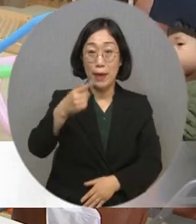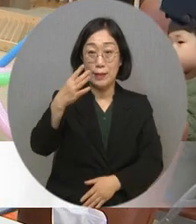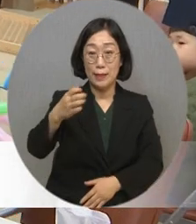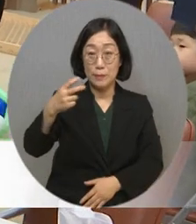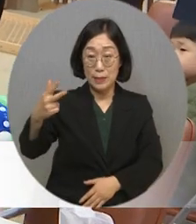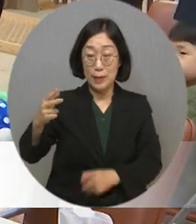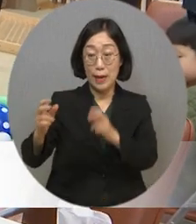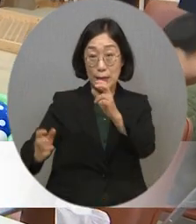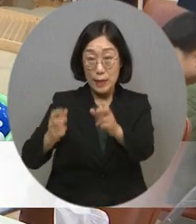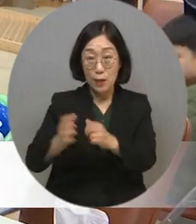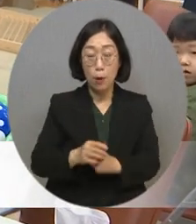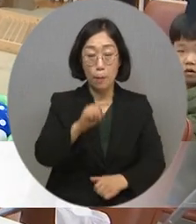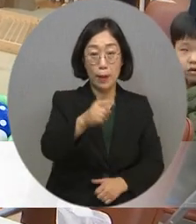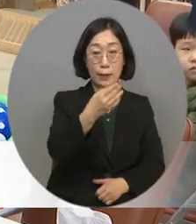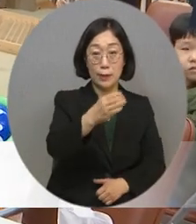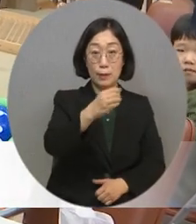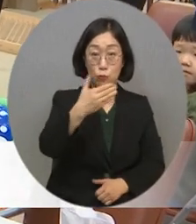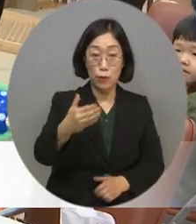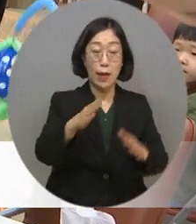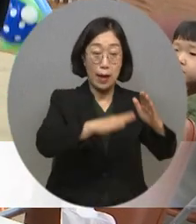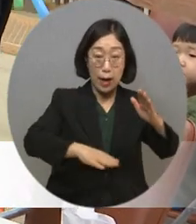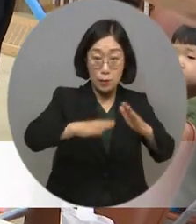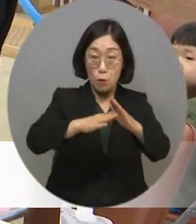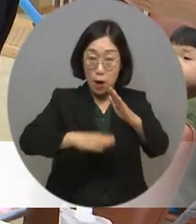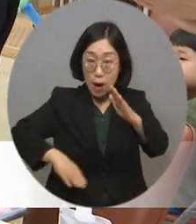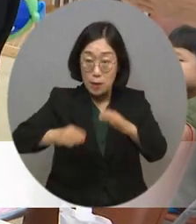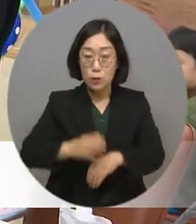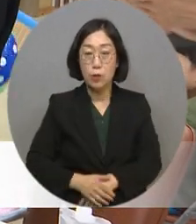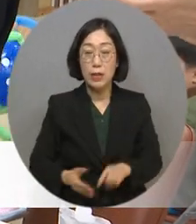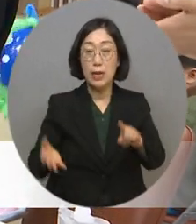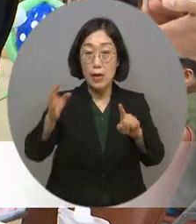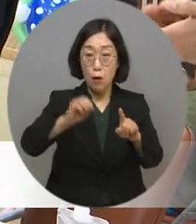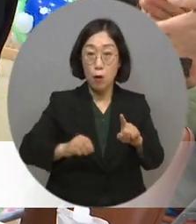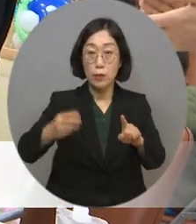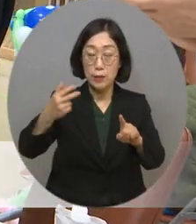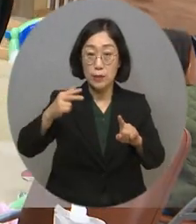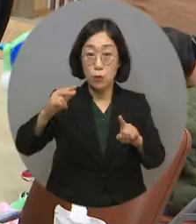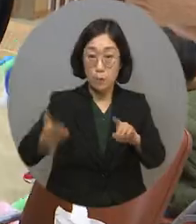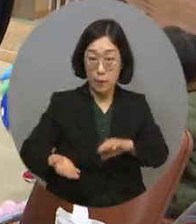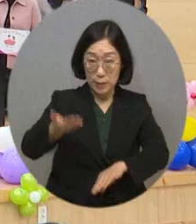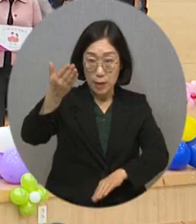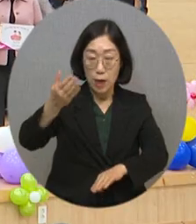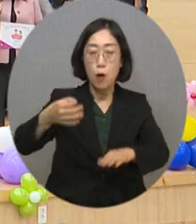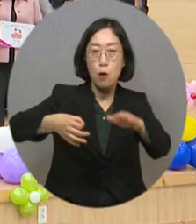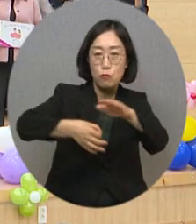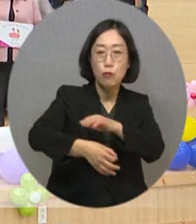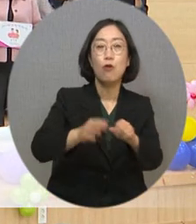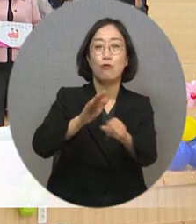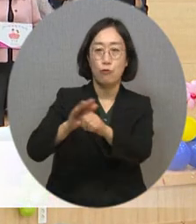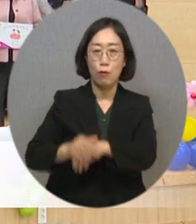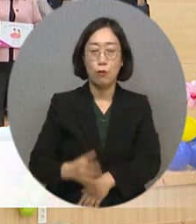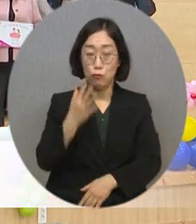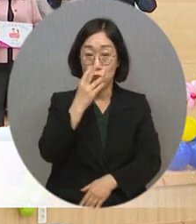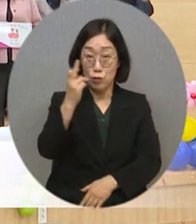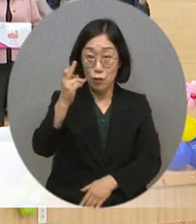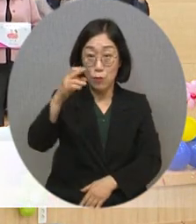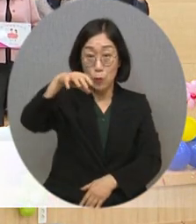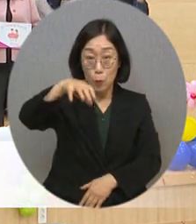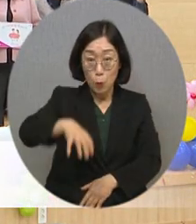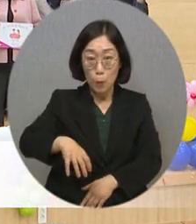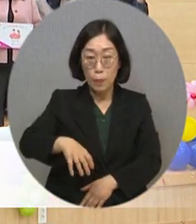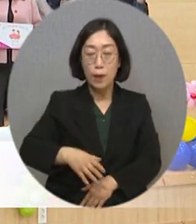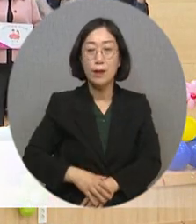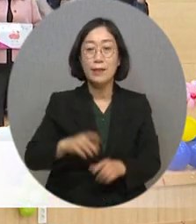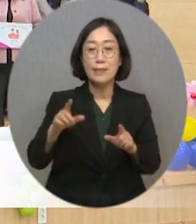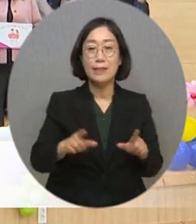기업이 149개 가정에 1억 7,800만 원을 후원하는 사업입니다. 올해도 순천시에 연고가 있거나 주소를